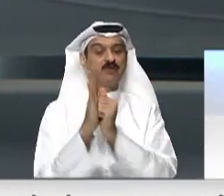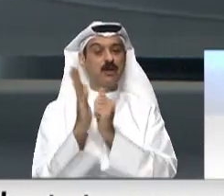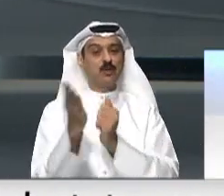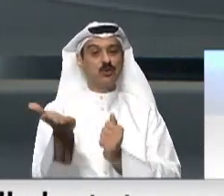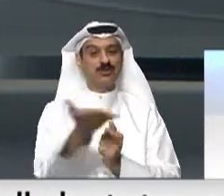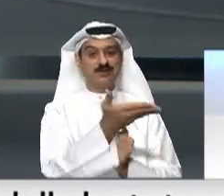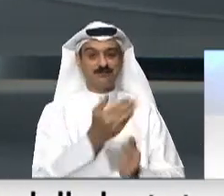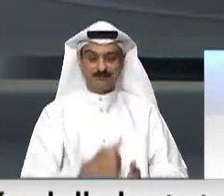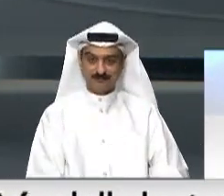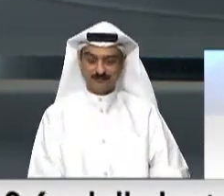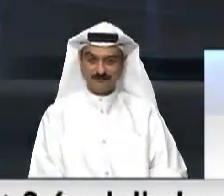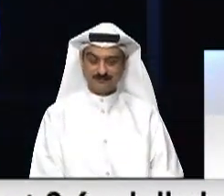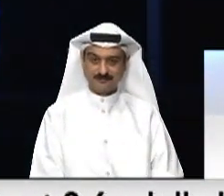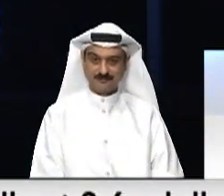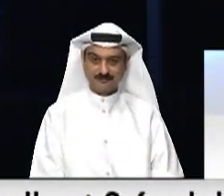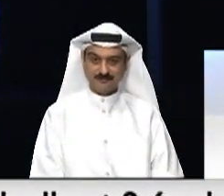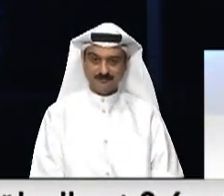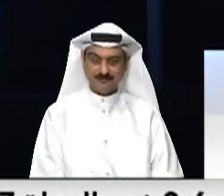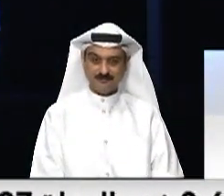العاجل